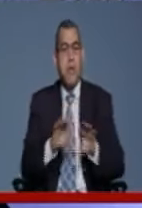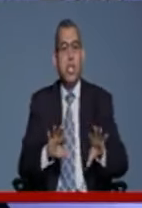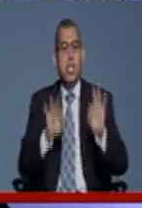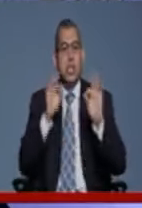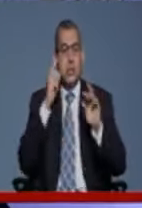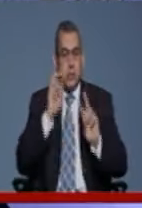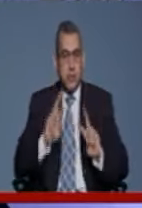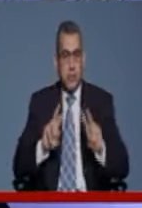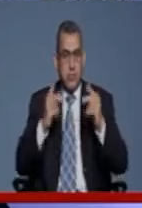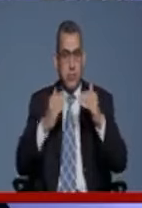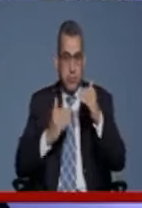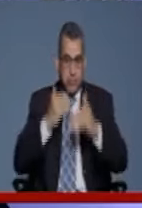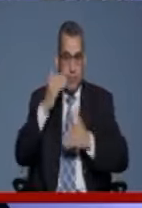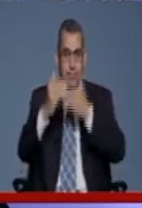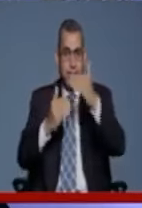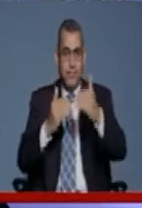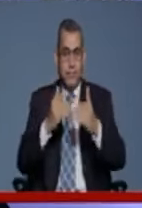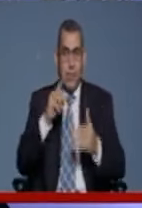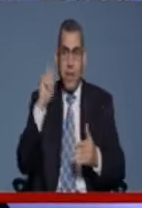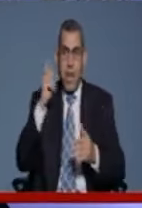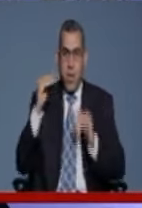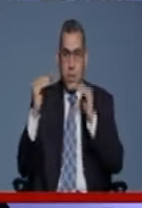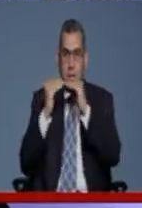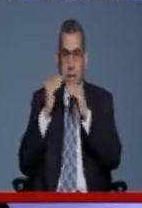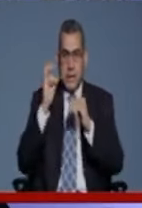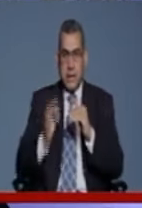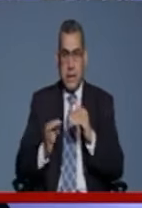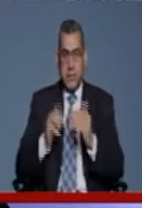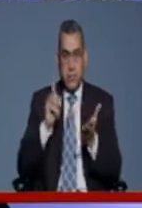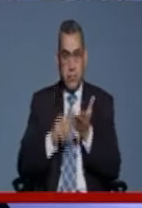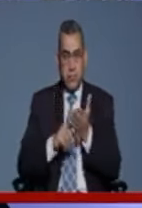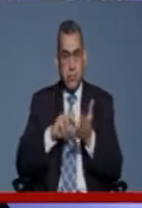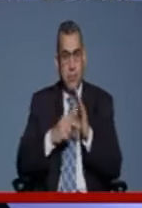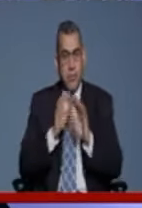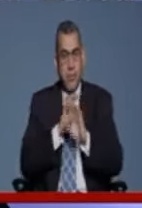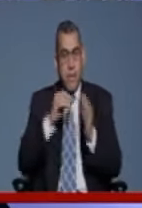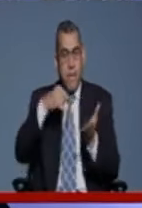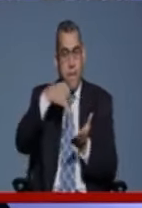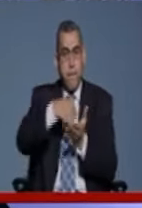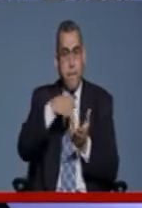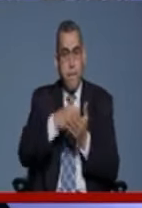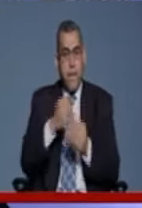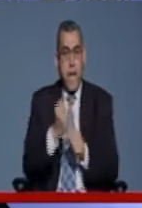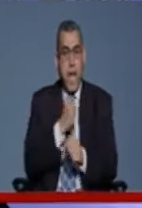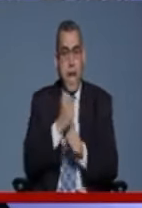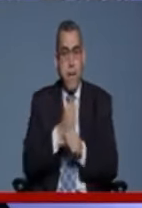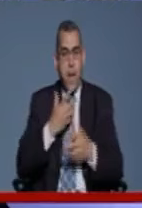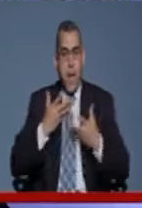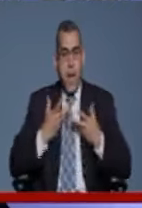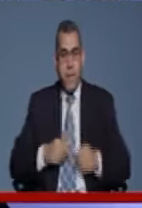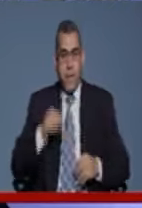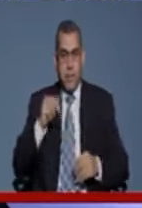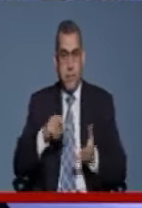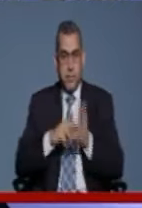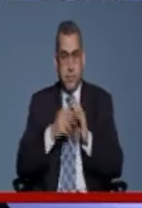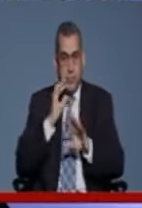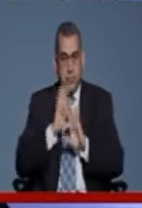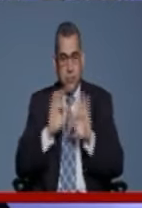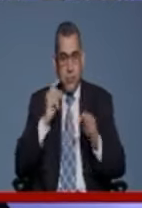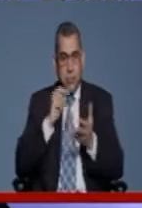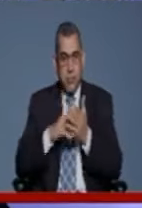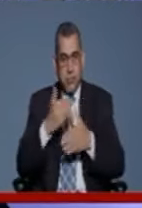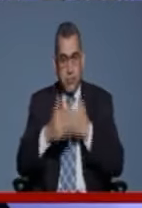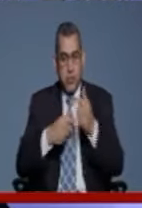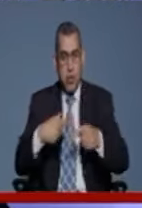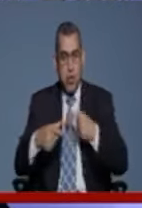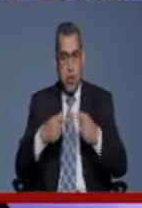وفقاً لأعلى المقاييس الدولية، كما تم استحداث مركز العمليات الأمنية وتزويده بأحدث التقنيات